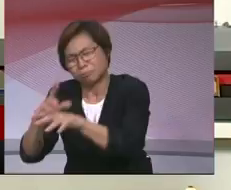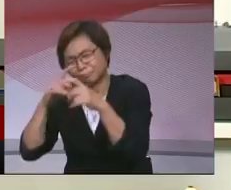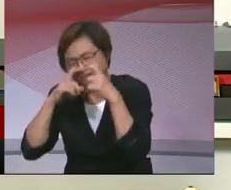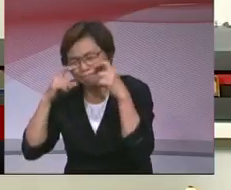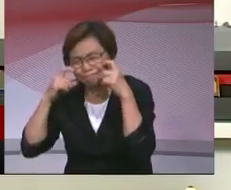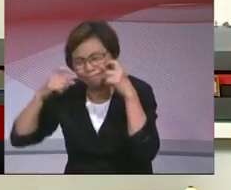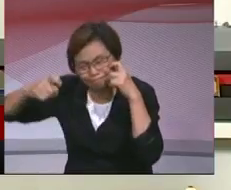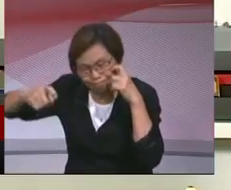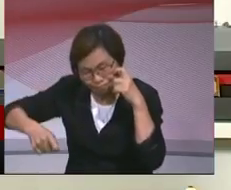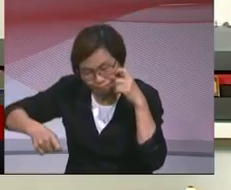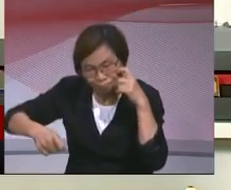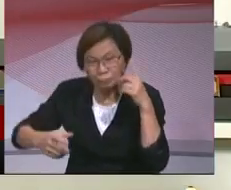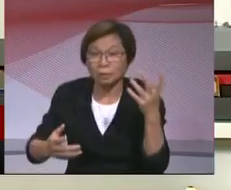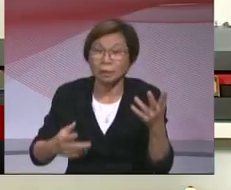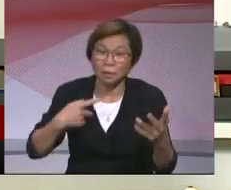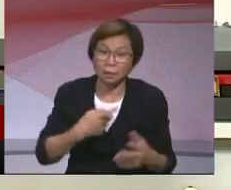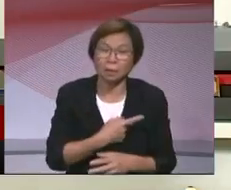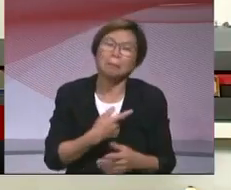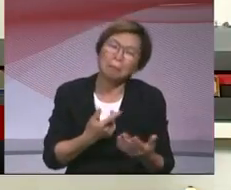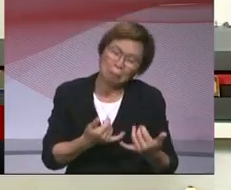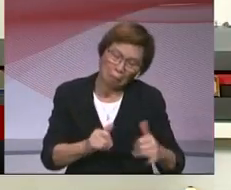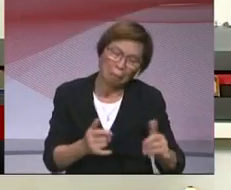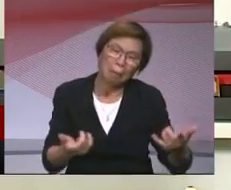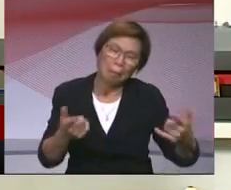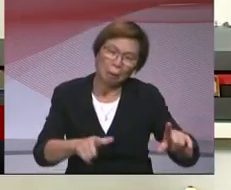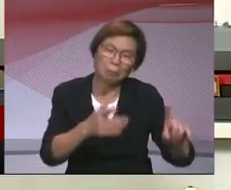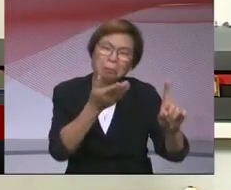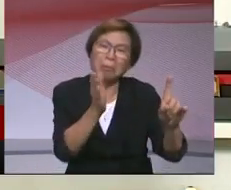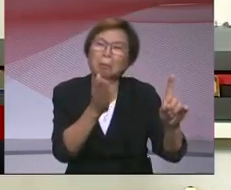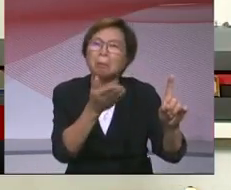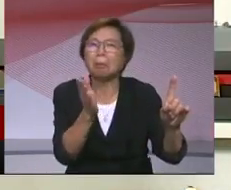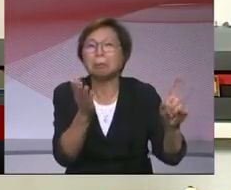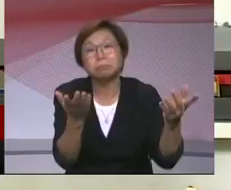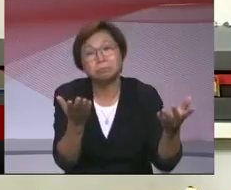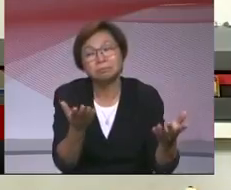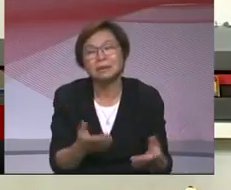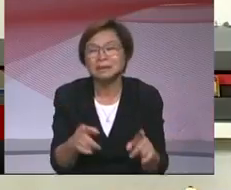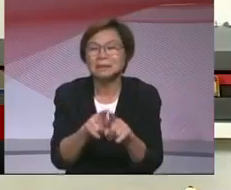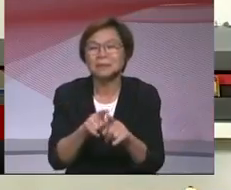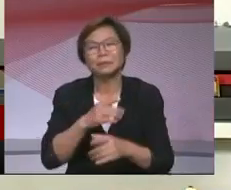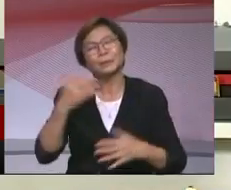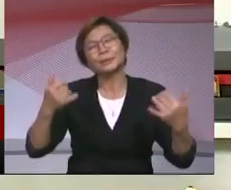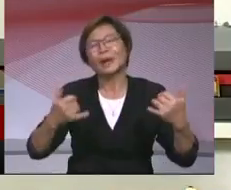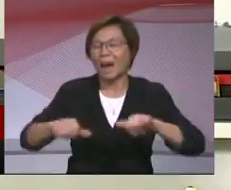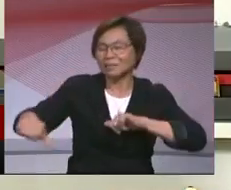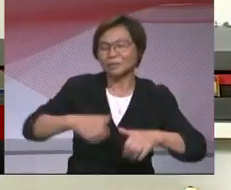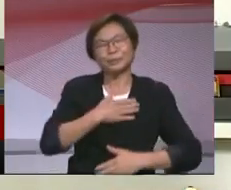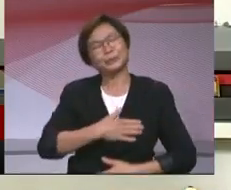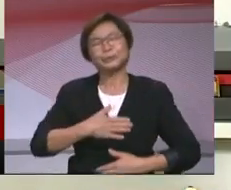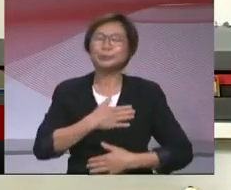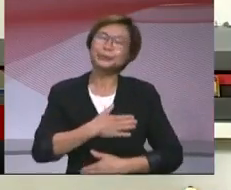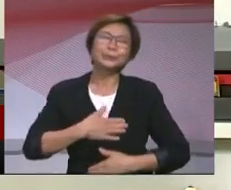Jadi itu masih lagi berlaku pelanggaran. Dan begitu juga dengan aktiviti hiburan. Walaupun